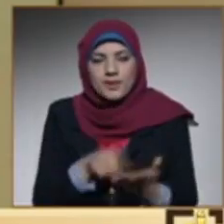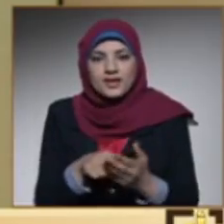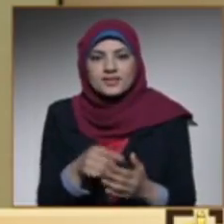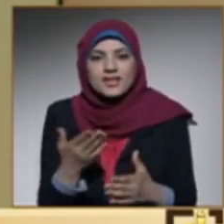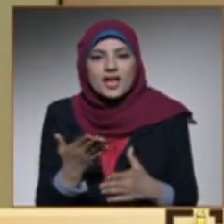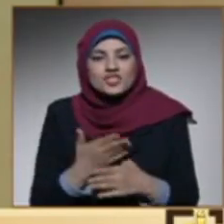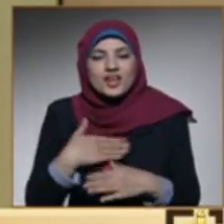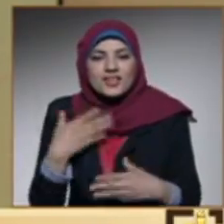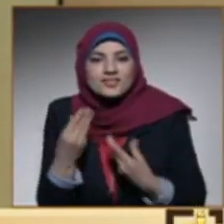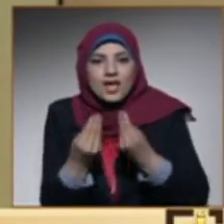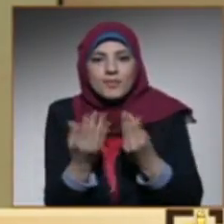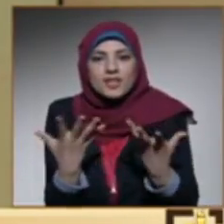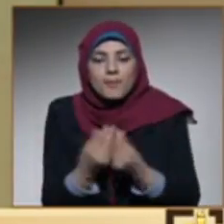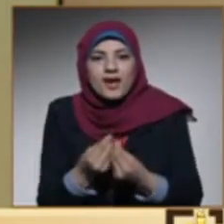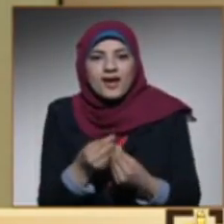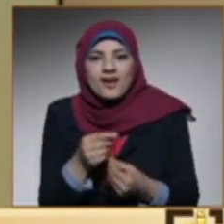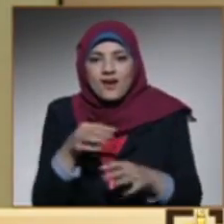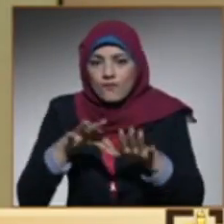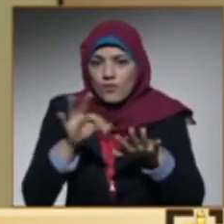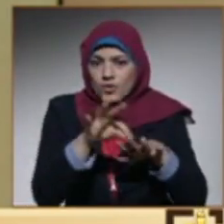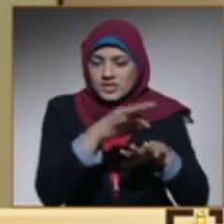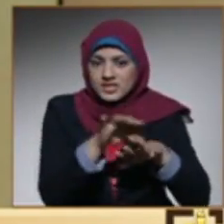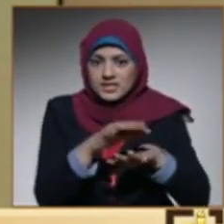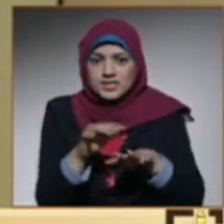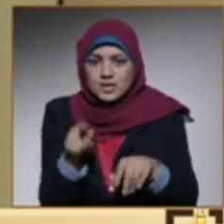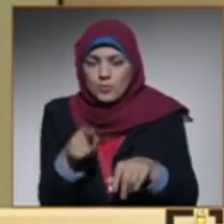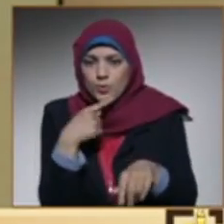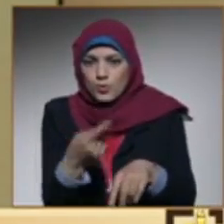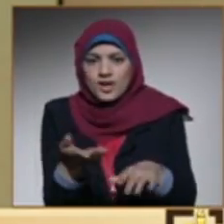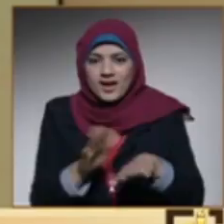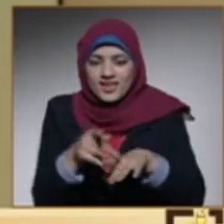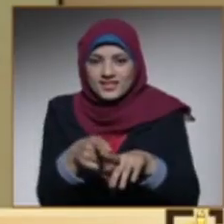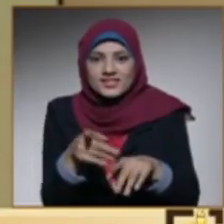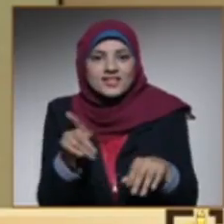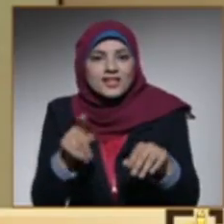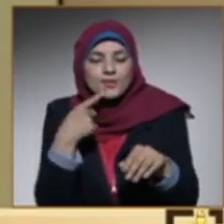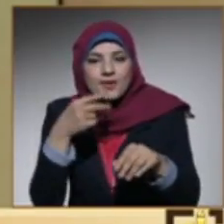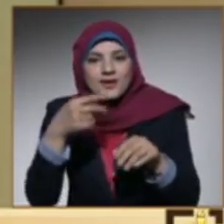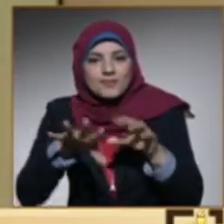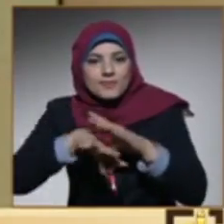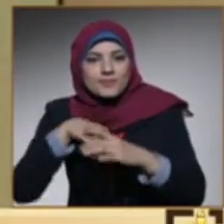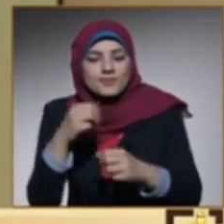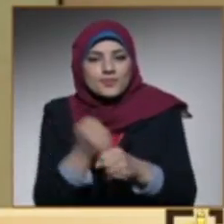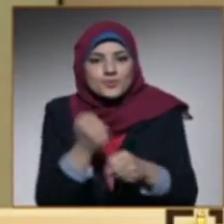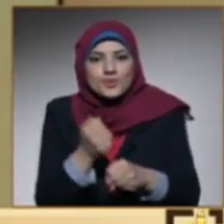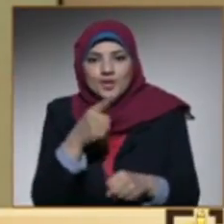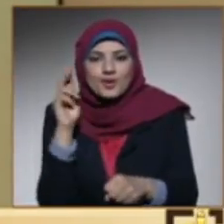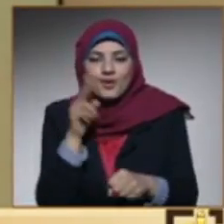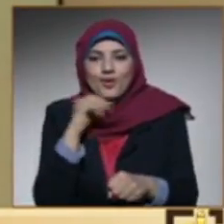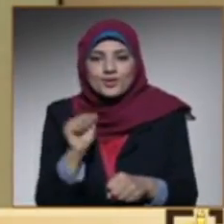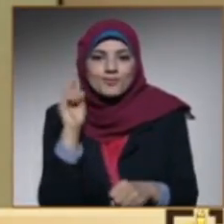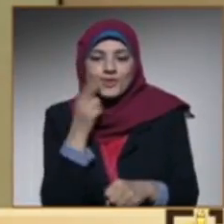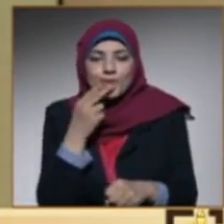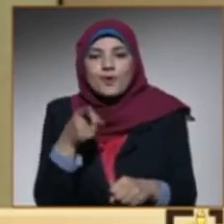مع أحد هذه الفروع اللي فيها هذه النسبة اللي بيقول عليها اللي بتعمل منها الصم وضعاف السمع، هم فعلا من أكتر الناس